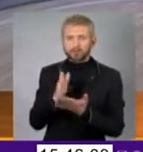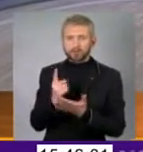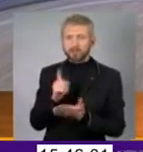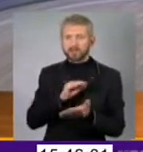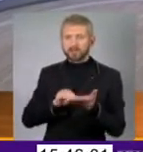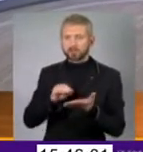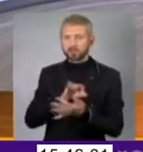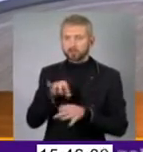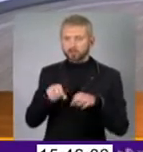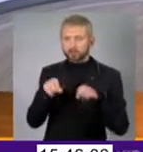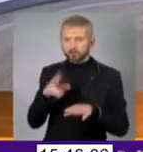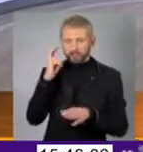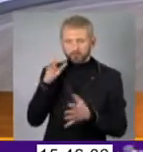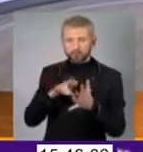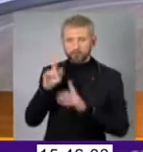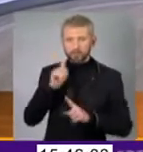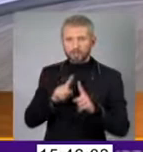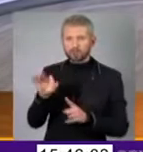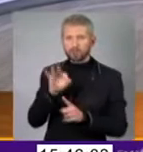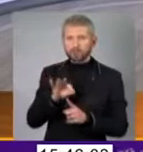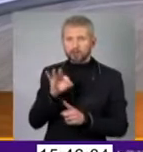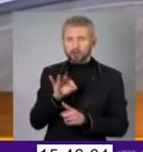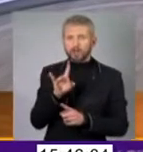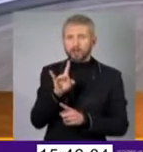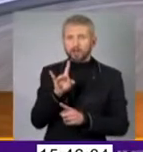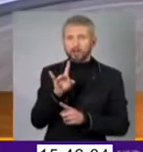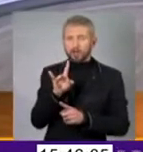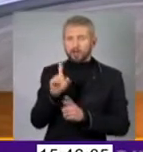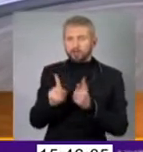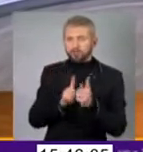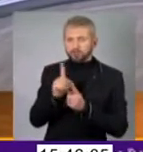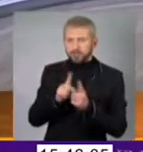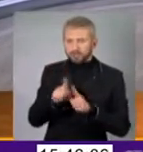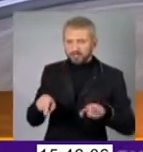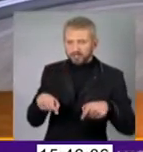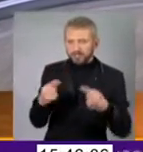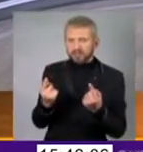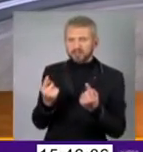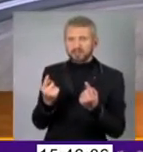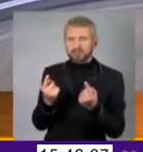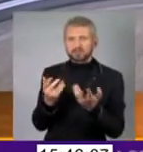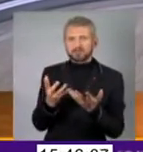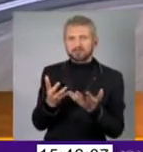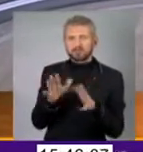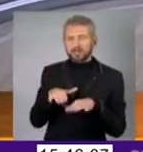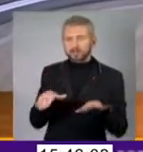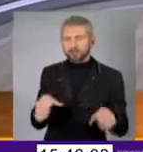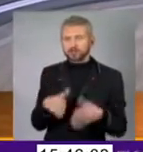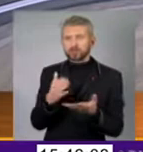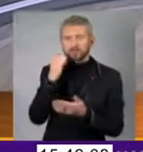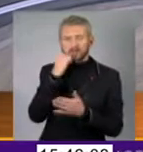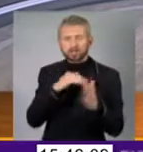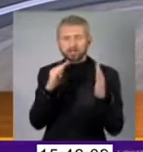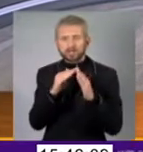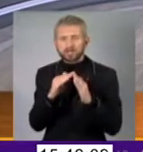проєкту рішення Київської міської ради з приводу ревіталізації дитячих садочків. Тобто ті покинуті будівлі або ті, які займаються